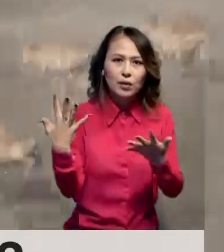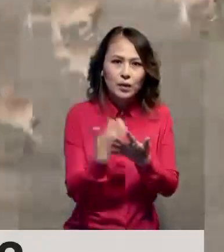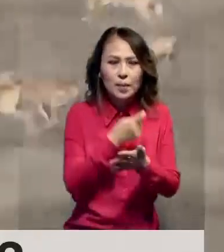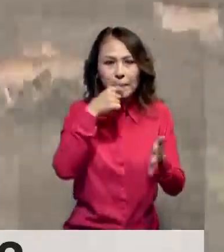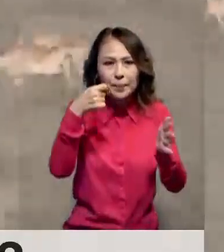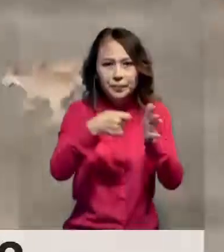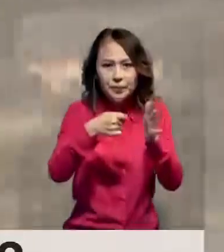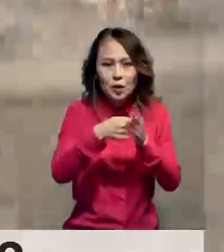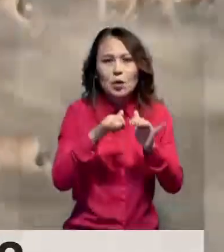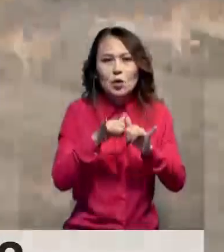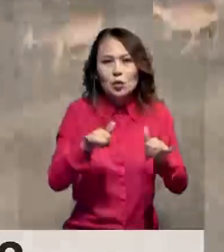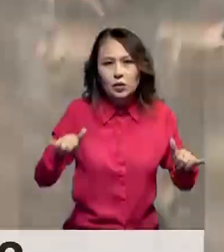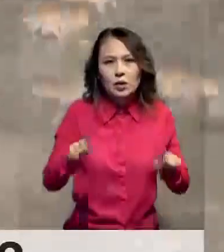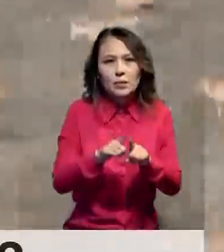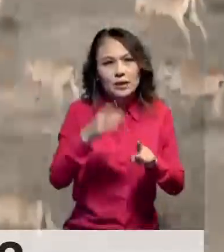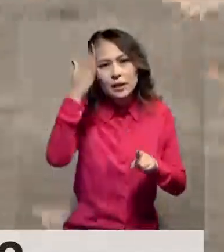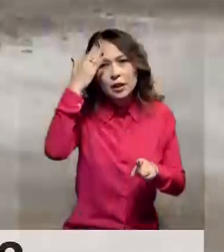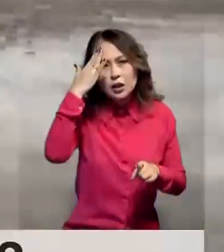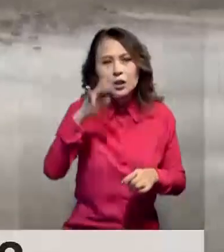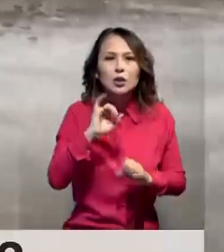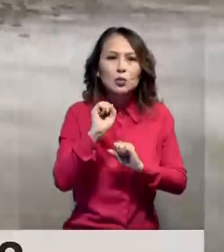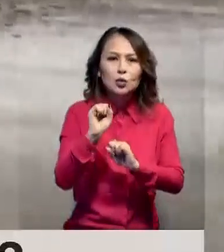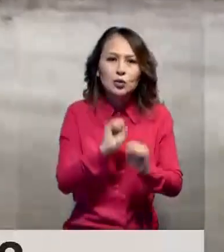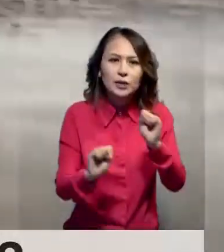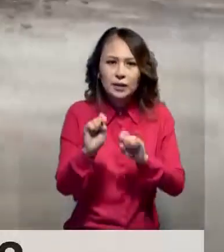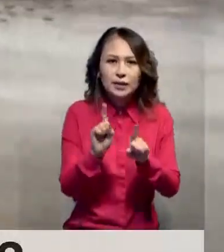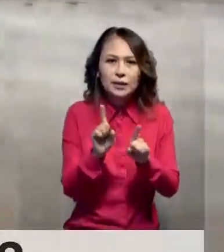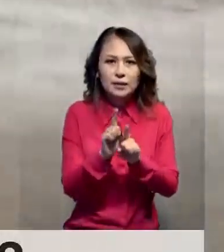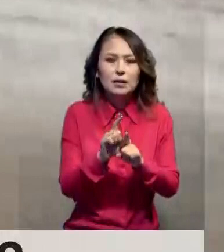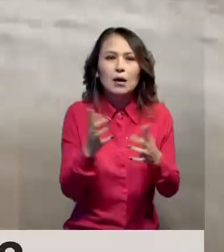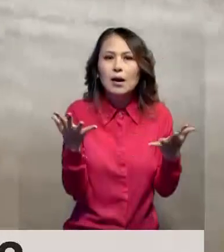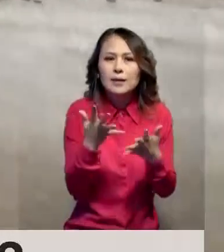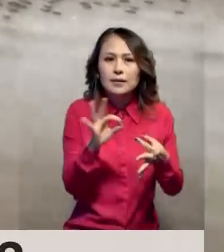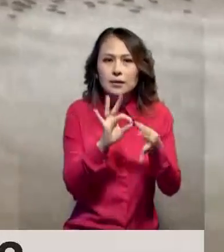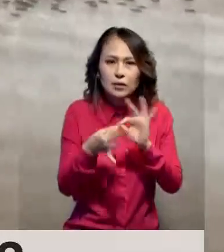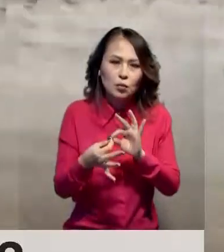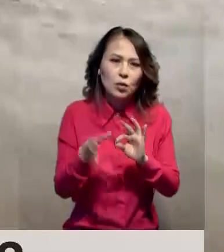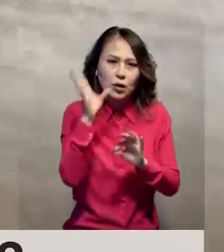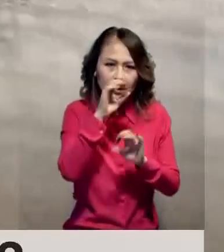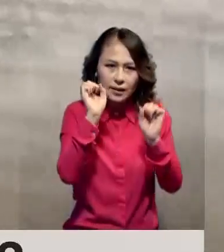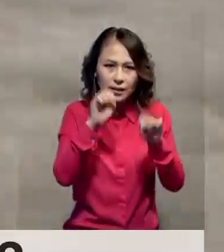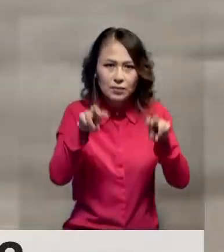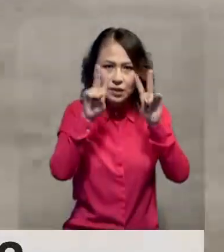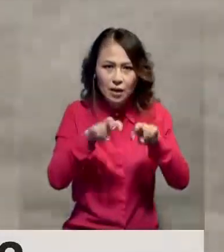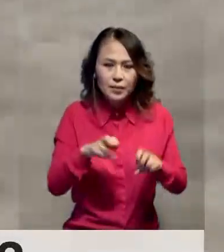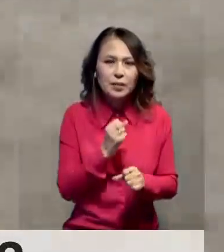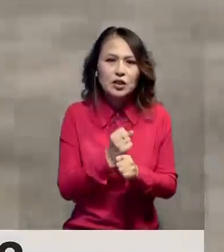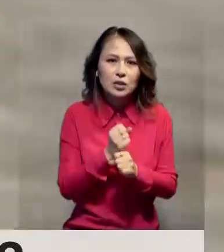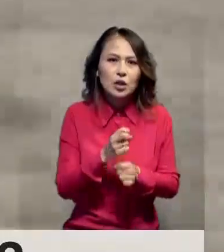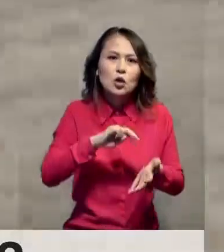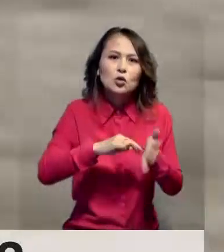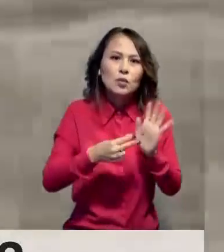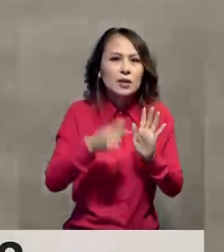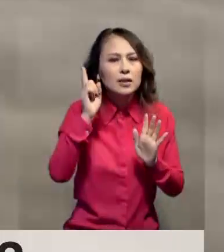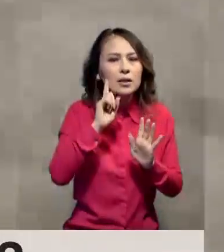жануарларда қолдан тамақтандыру, көбею қабілетін, яғни иммунитетін киіктерде қандай індеттердің болатынын зерттеп, сараптама